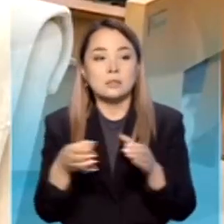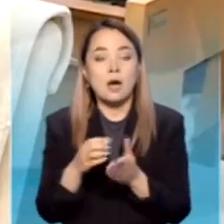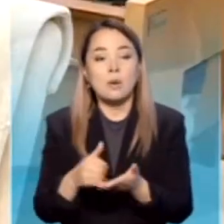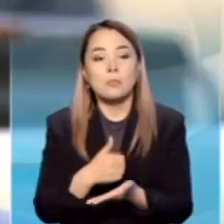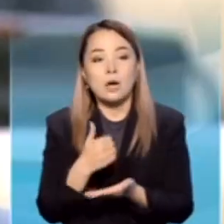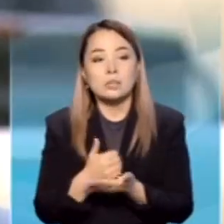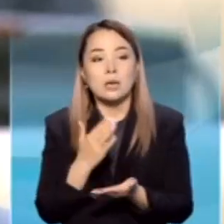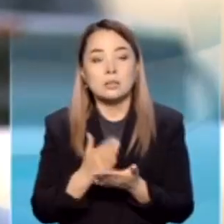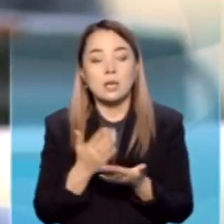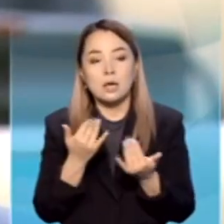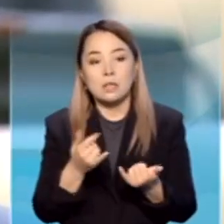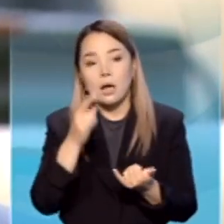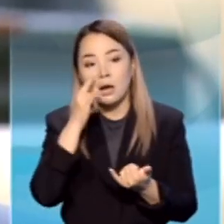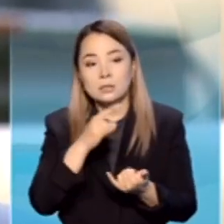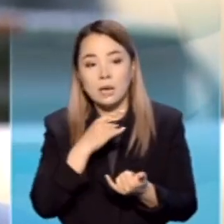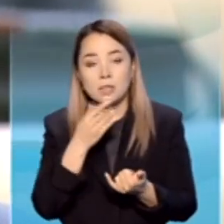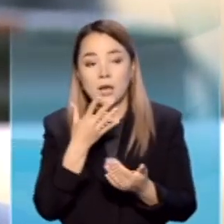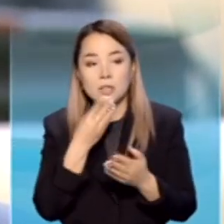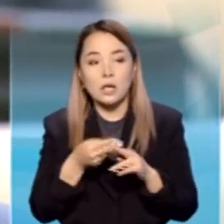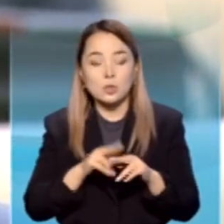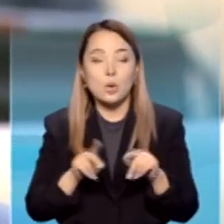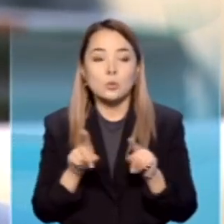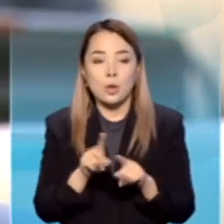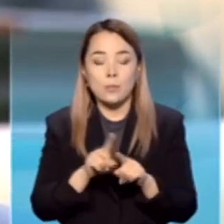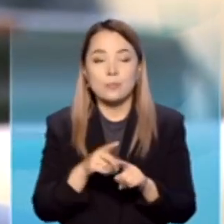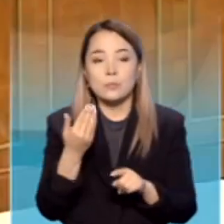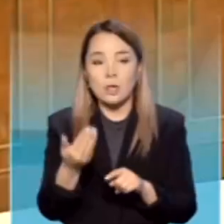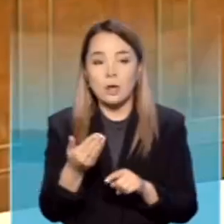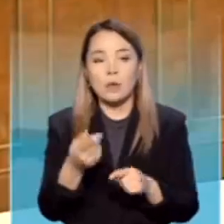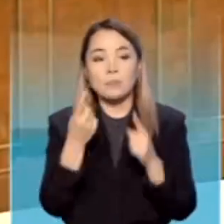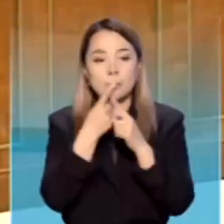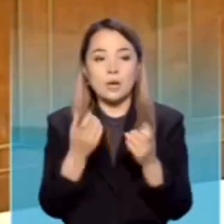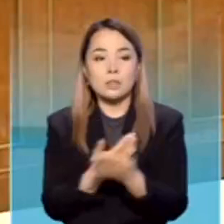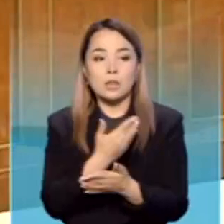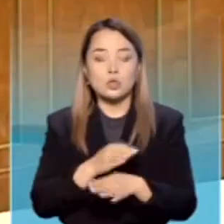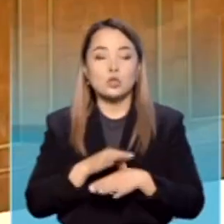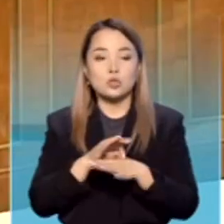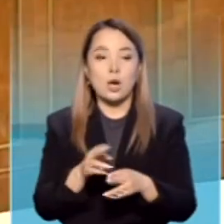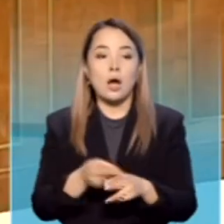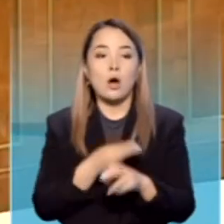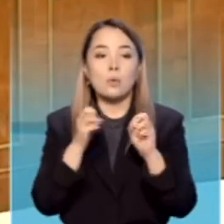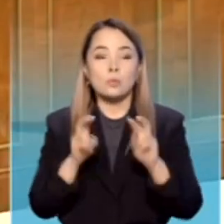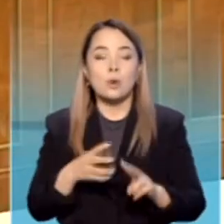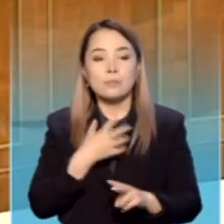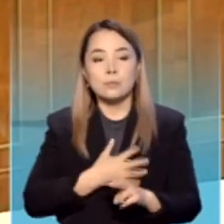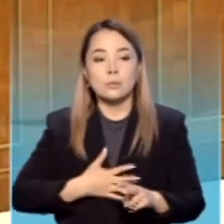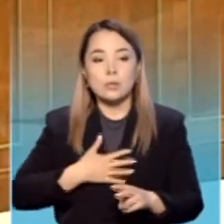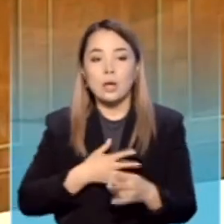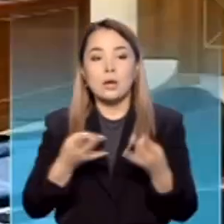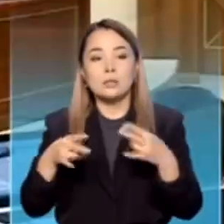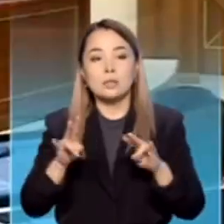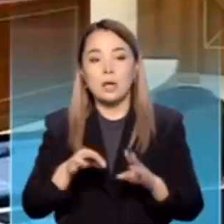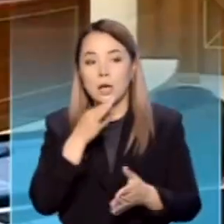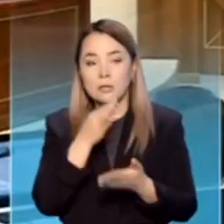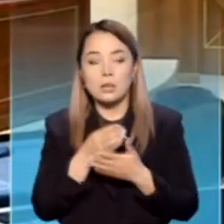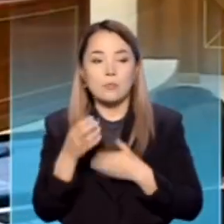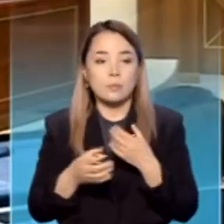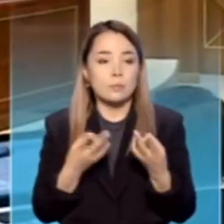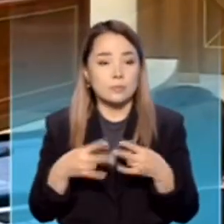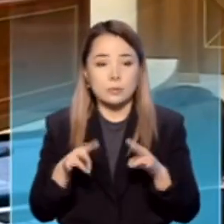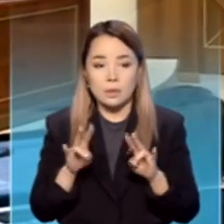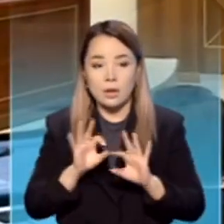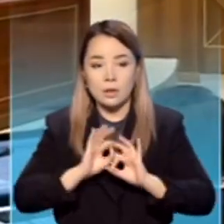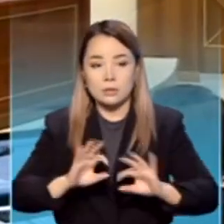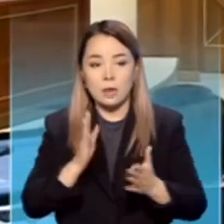басшысы болса, қазір ақпараттық қауіпсіздік бойынша жұмыс жүргізіліп жатқанын, алаңдауға негіз жоқ екенін айтады.